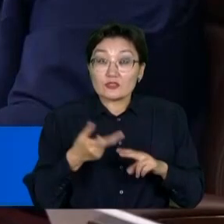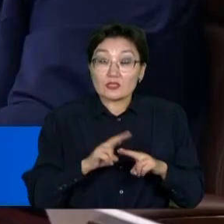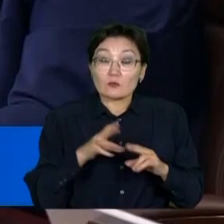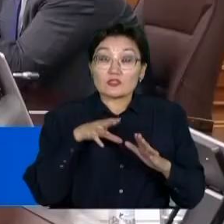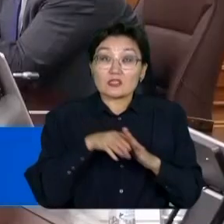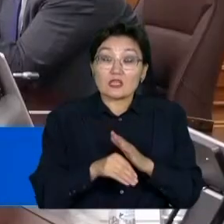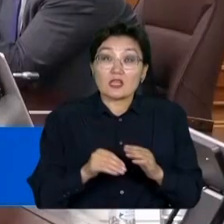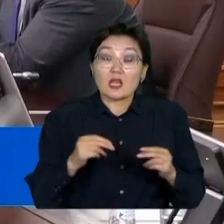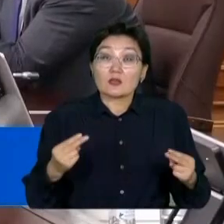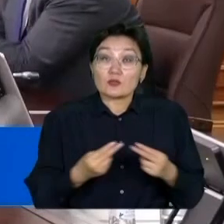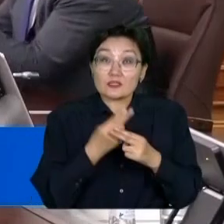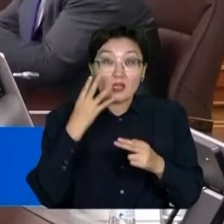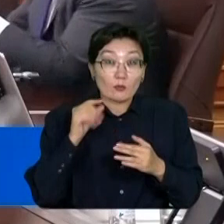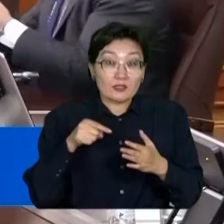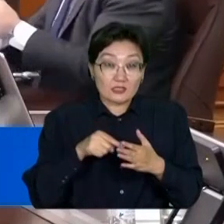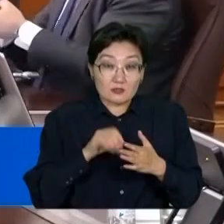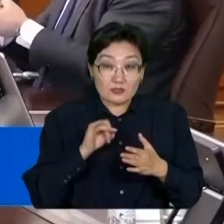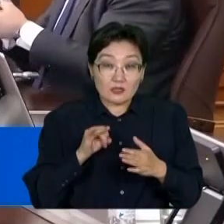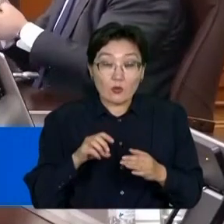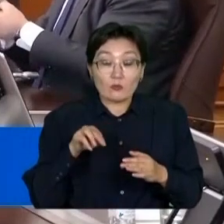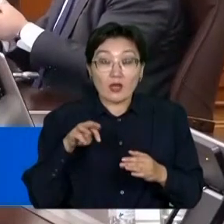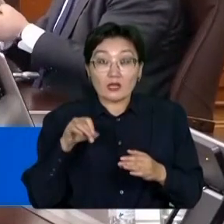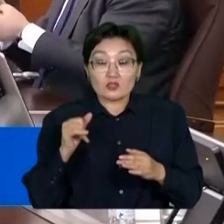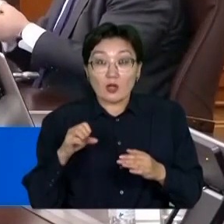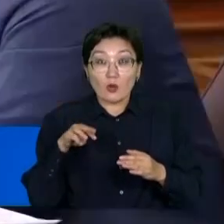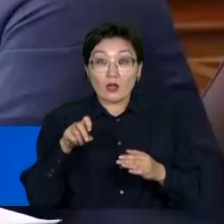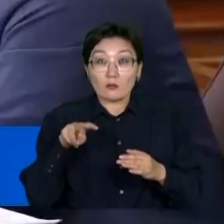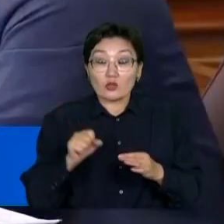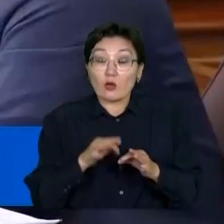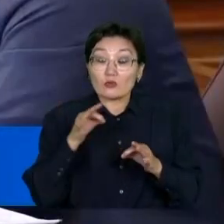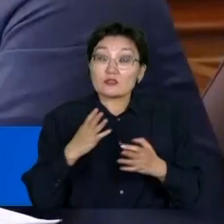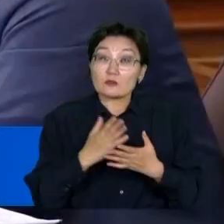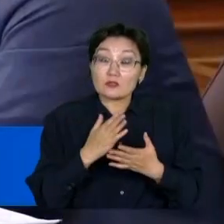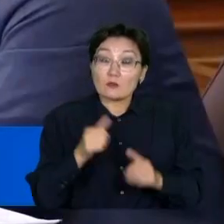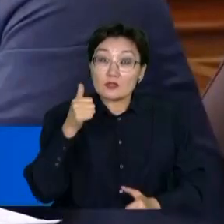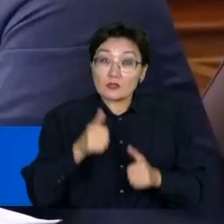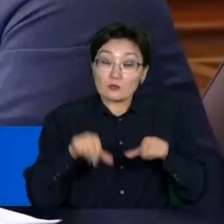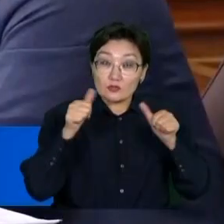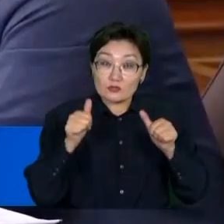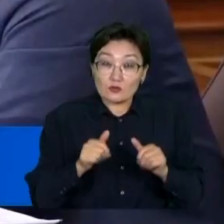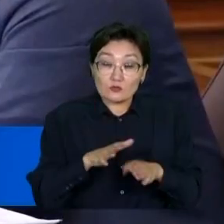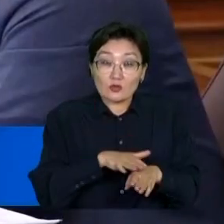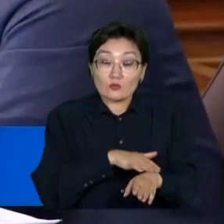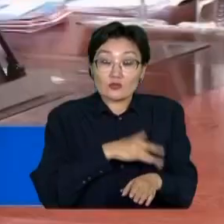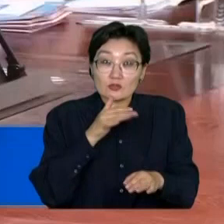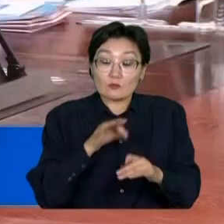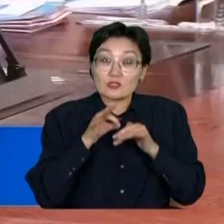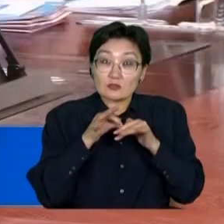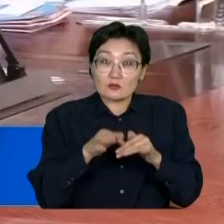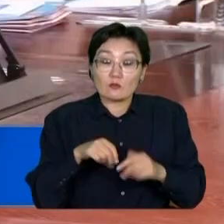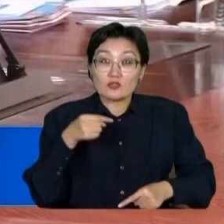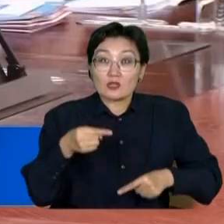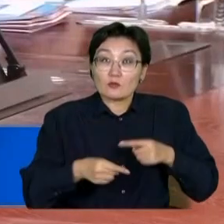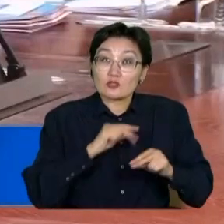қатарда Астана және Алматы қаласы мен Маңғыстау, Ақмола облыстары тұр. Конкурстық рәсімдерді ұзақ мерзімде өткізу мен